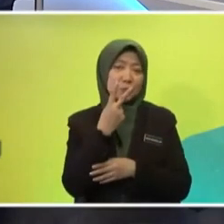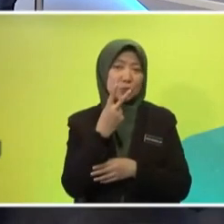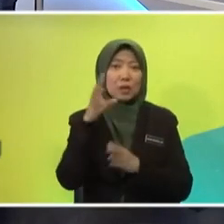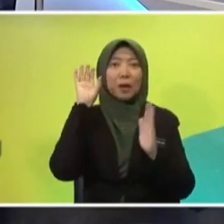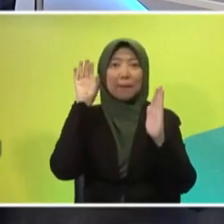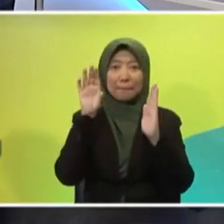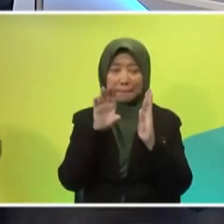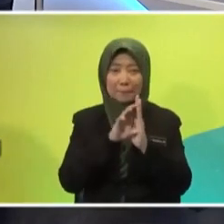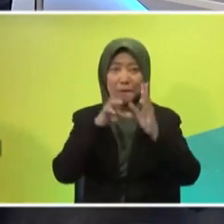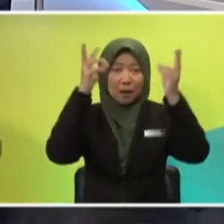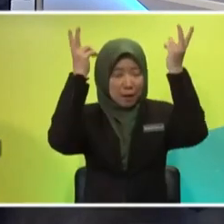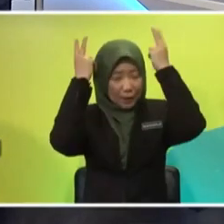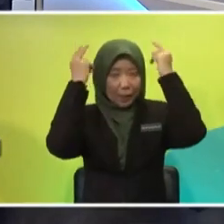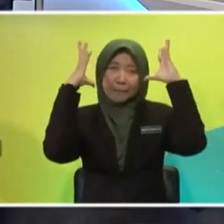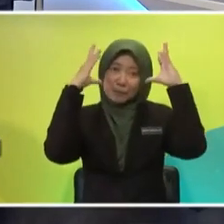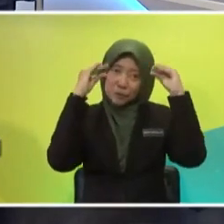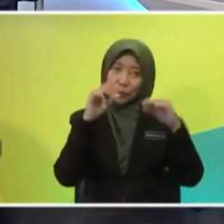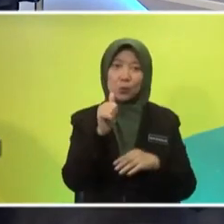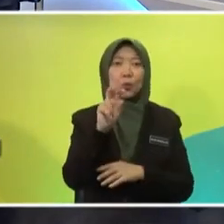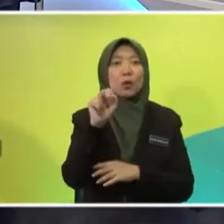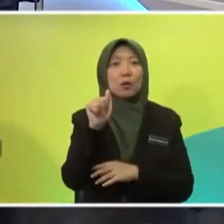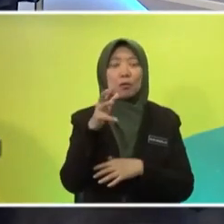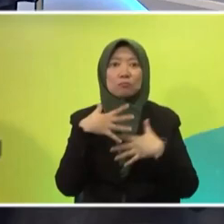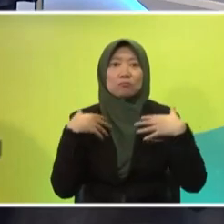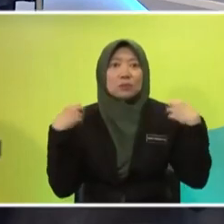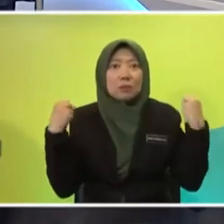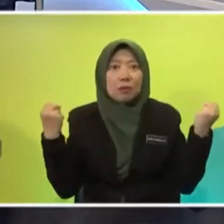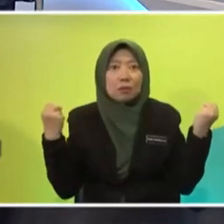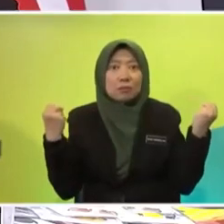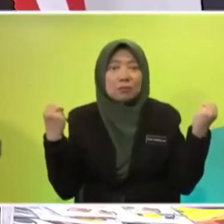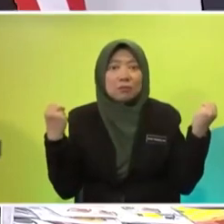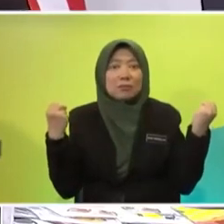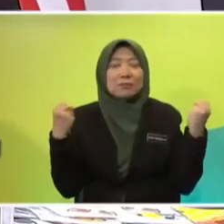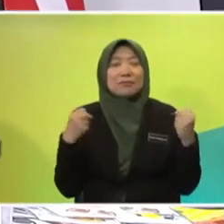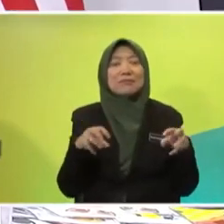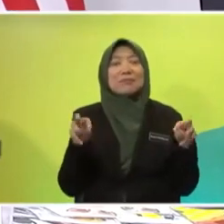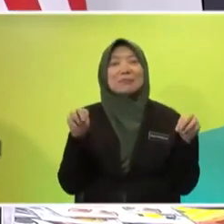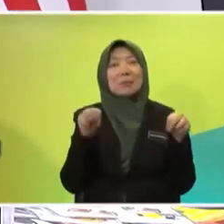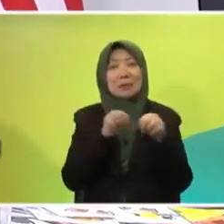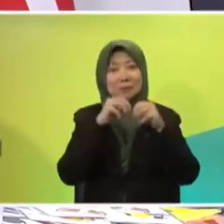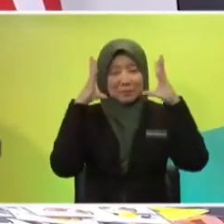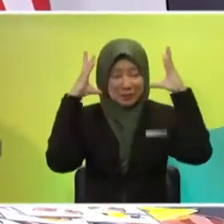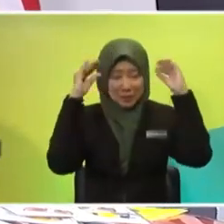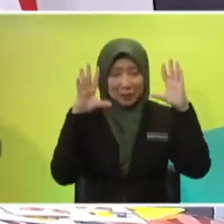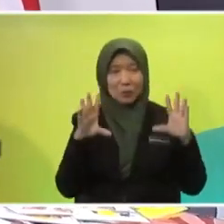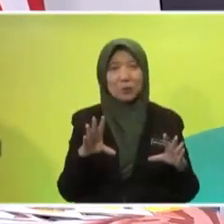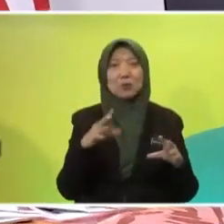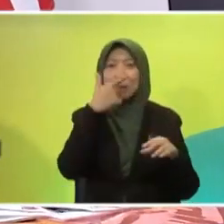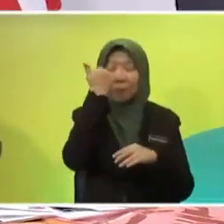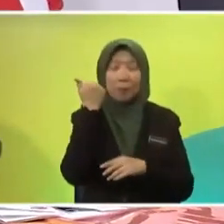Ana. Arnabnya terlebih sehat dah cikgu. Oh, iyalah. Dia ikut pada tuannya tak? Makan banyak lobak